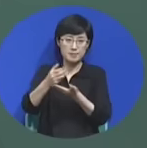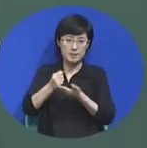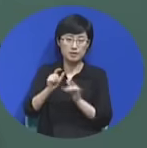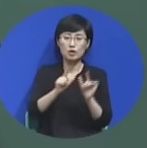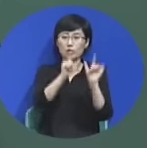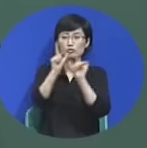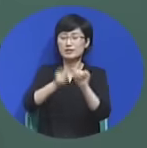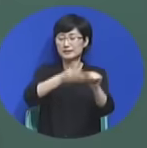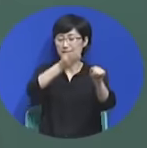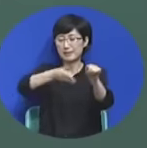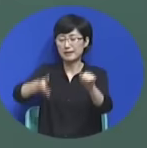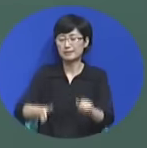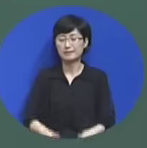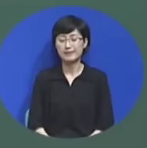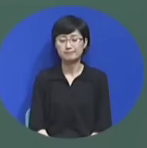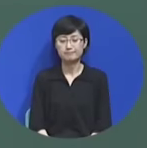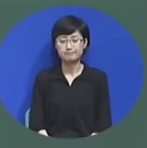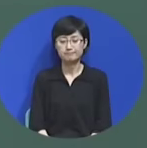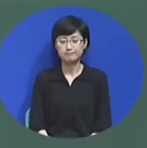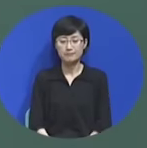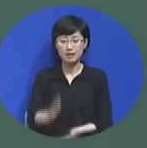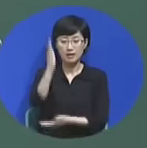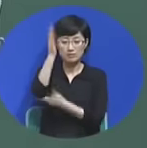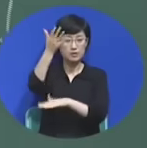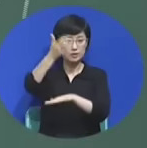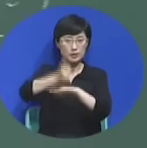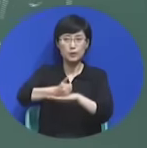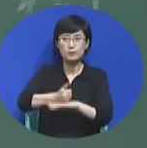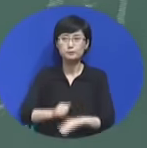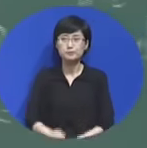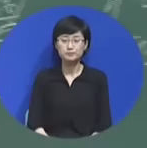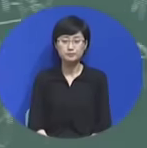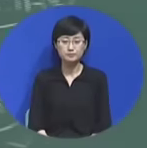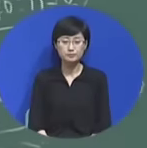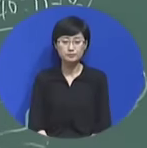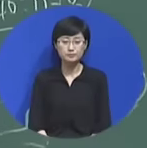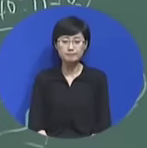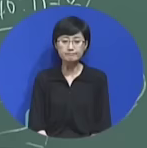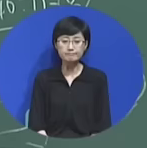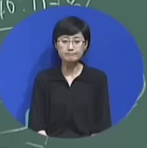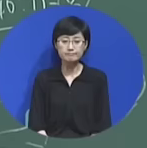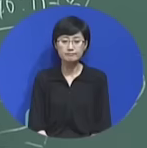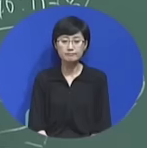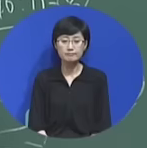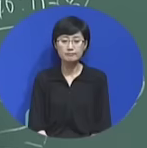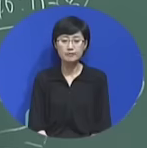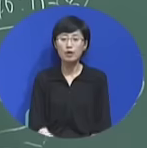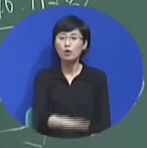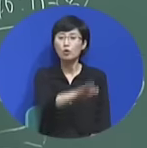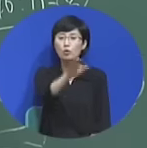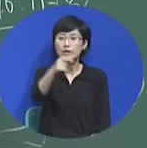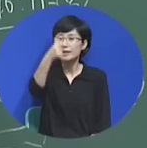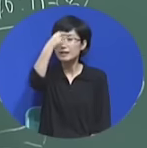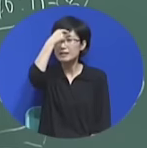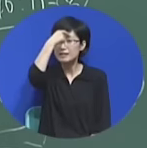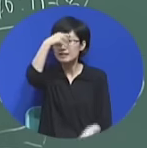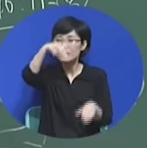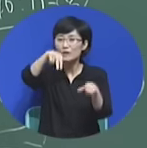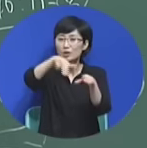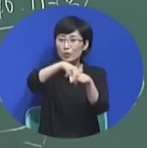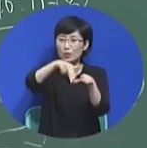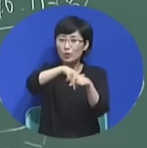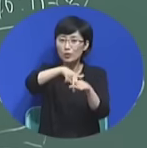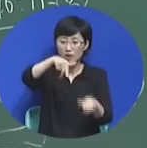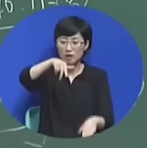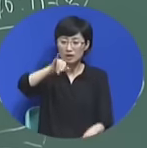축원드리겠습니다. 祝愿大家能够进入到这个祝福里。 자, 결론을 맺겠습니다. 看一下结论。 여러분, 우리 기독교의 세계관이 있어요.